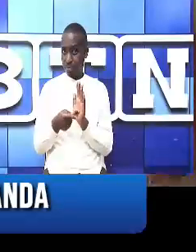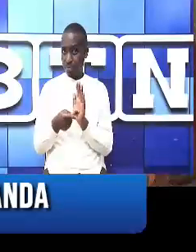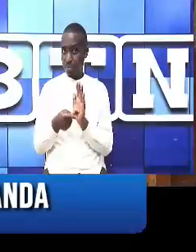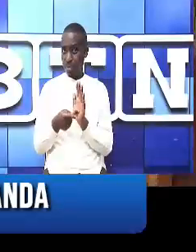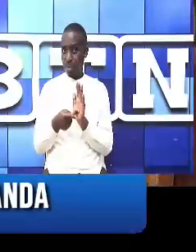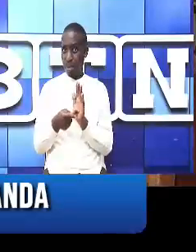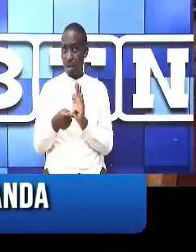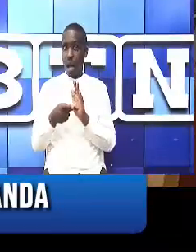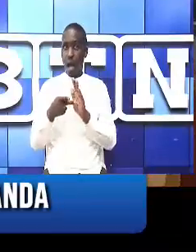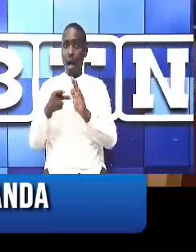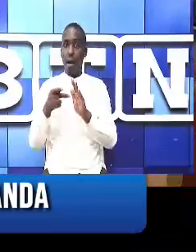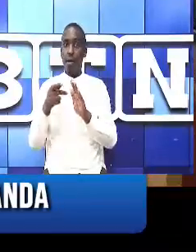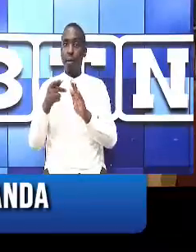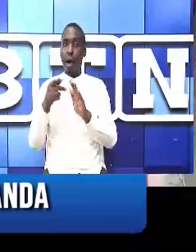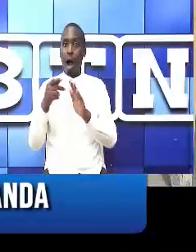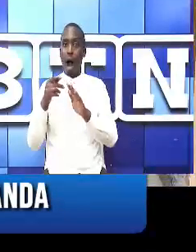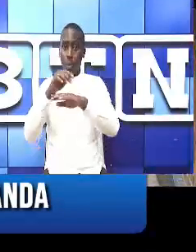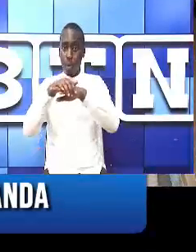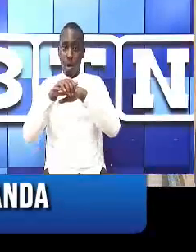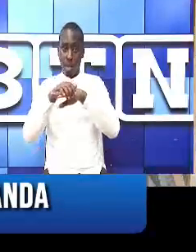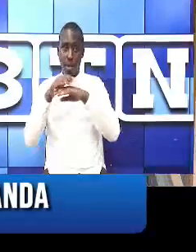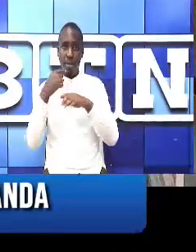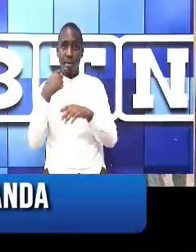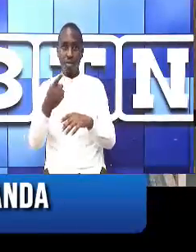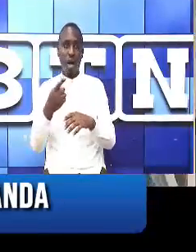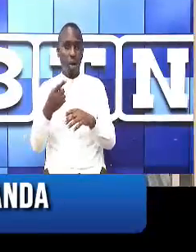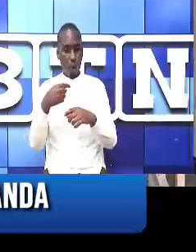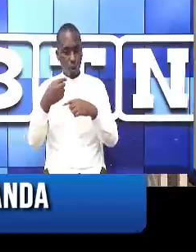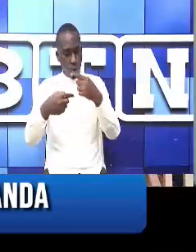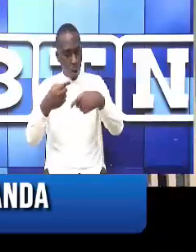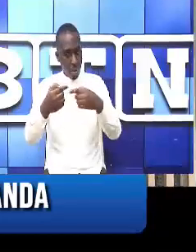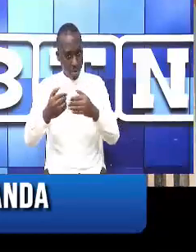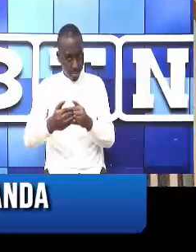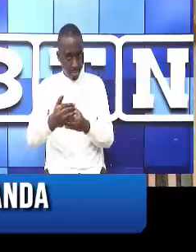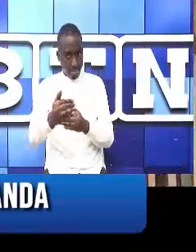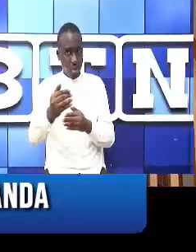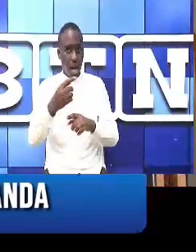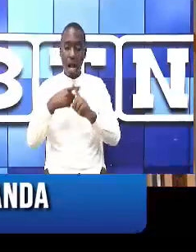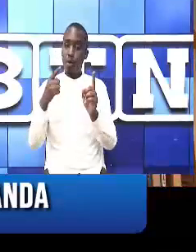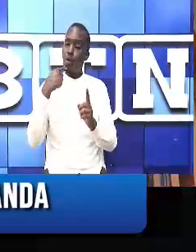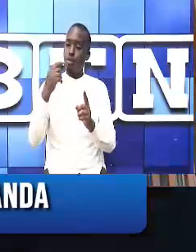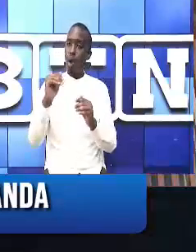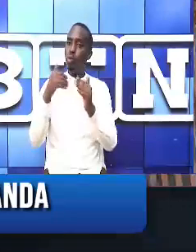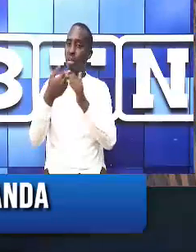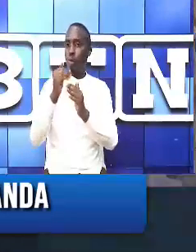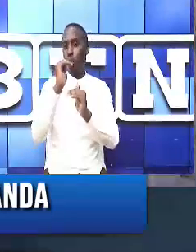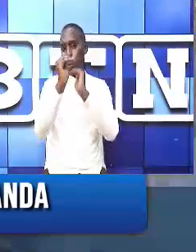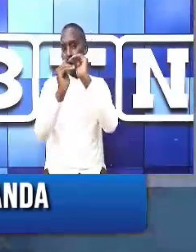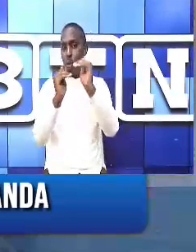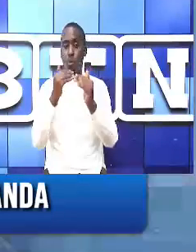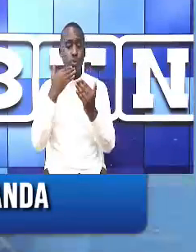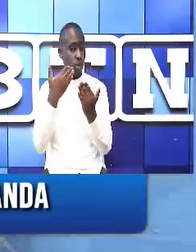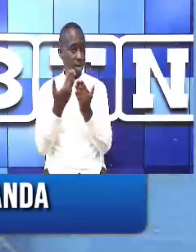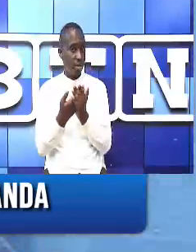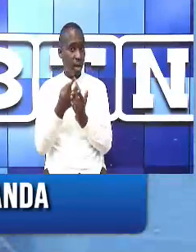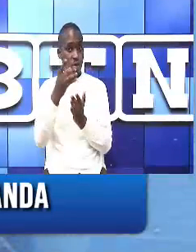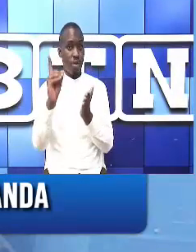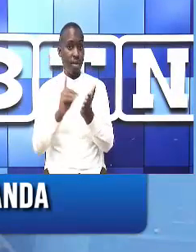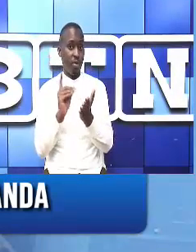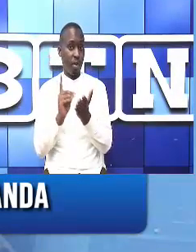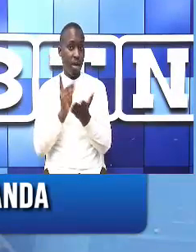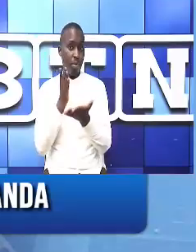ongereza wangu ukiri muri pipeline ariko ugiye ku bavuga ugeze ku rwego rwiza iyo